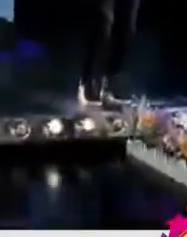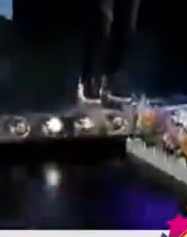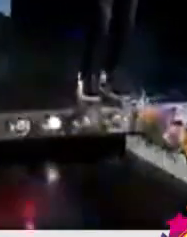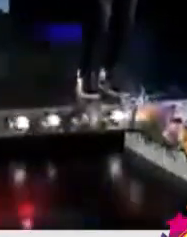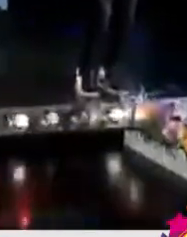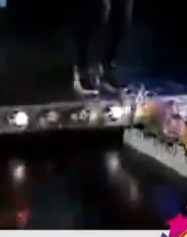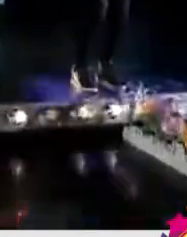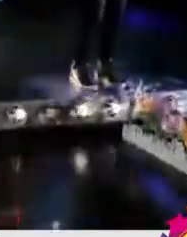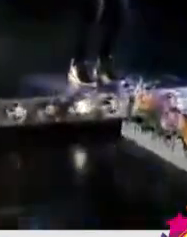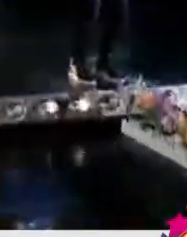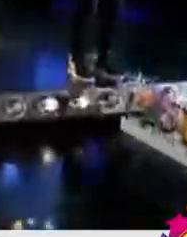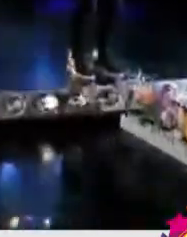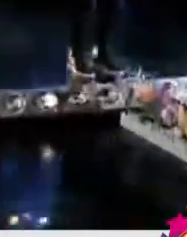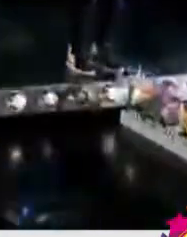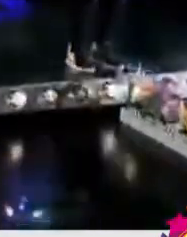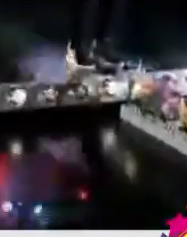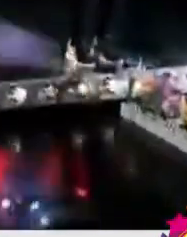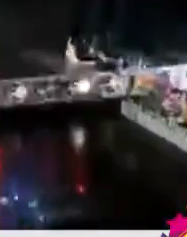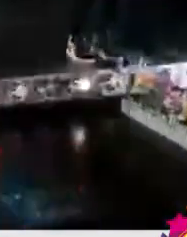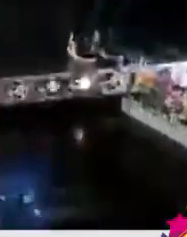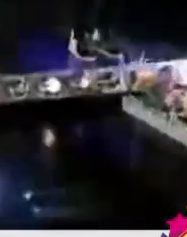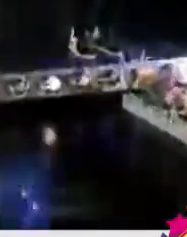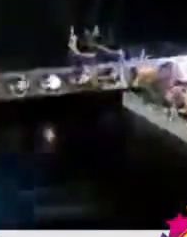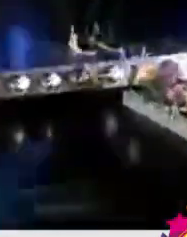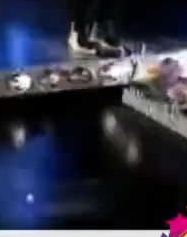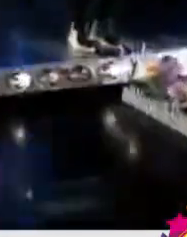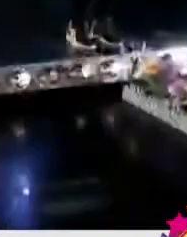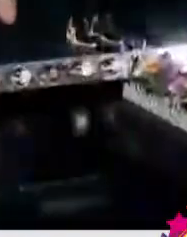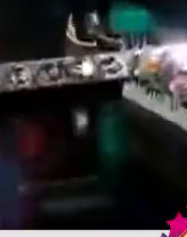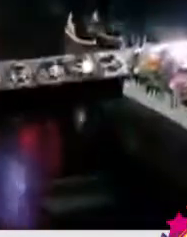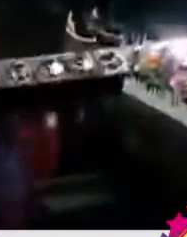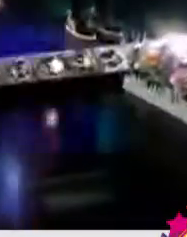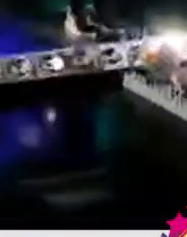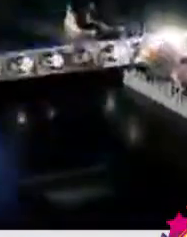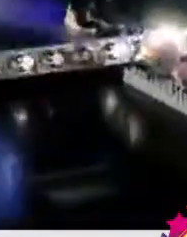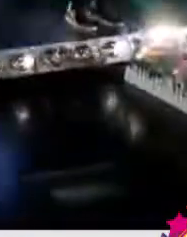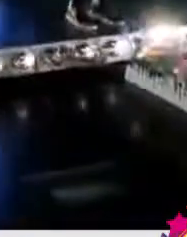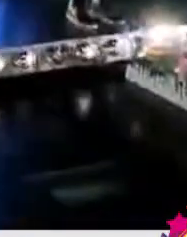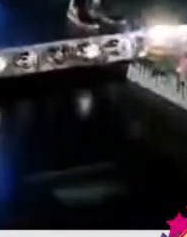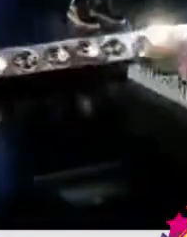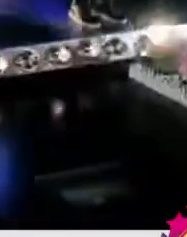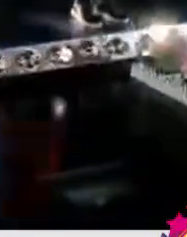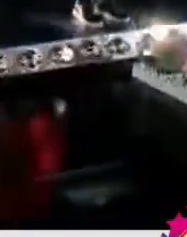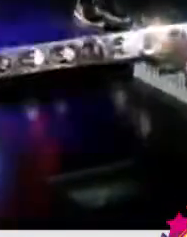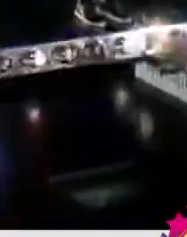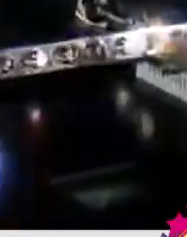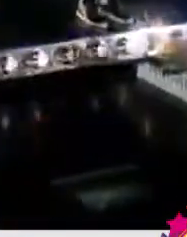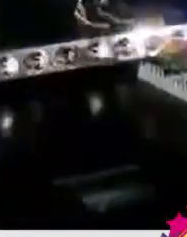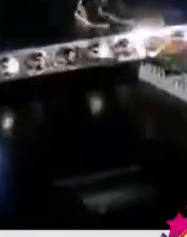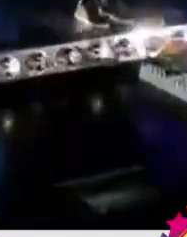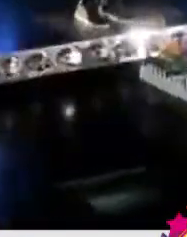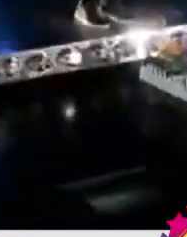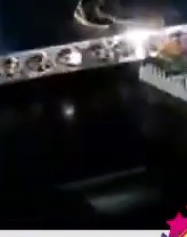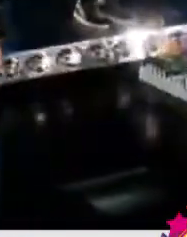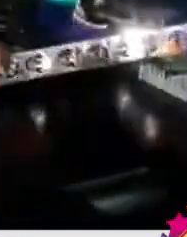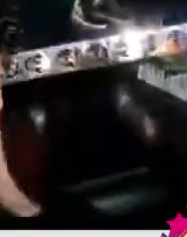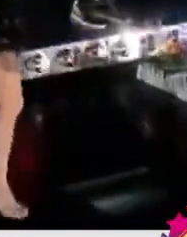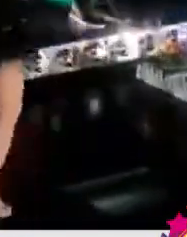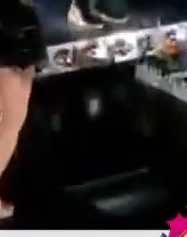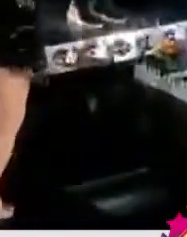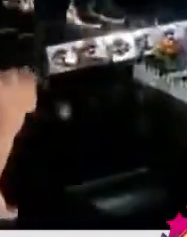어디 어디에 차 그물을 올려 사랑의 그물을